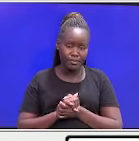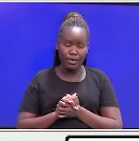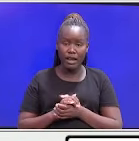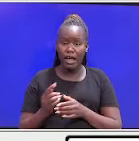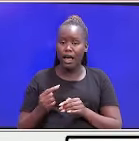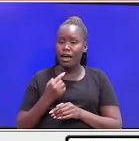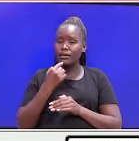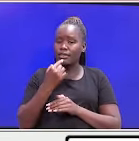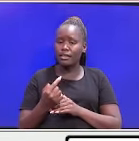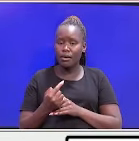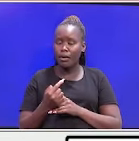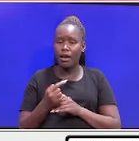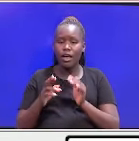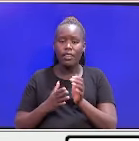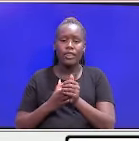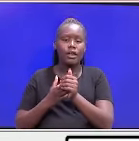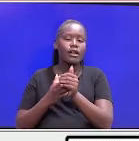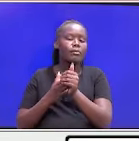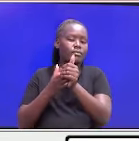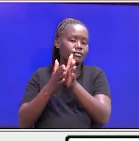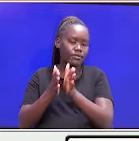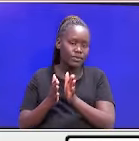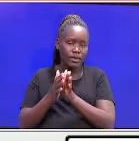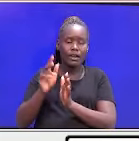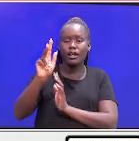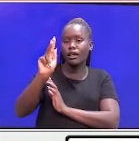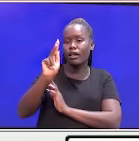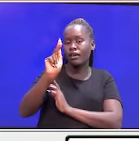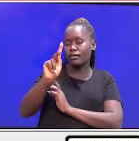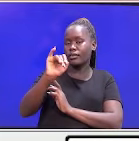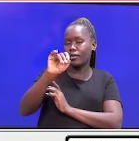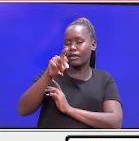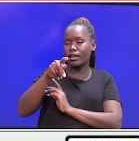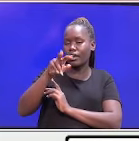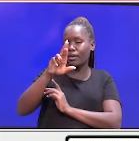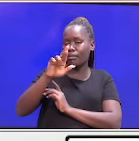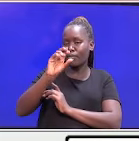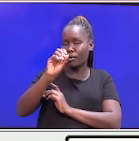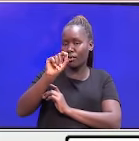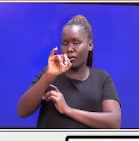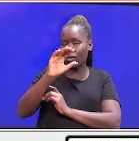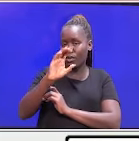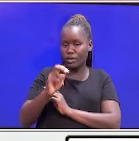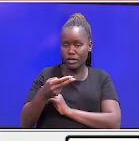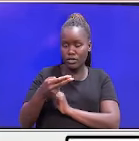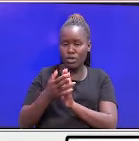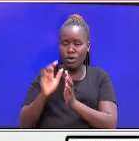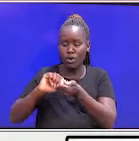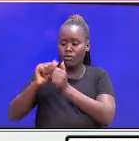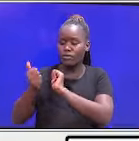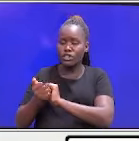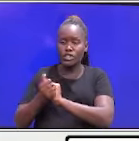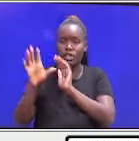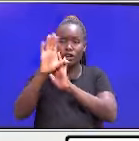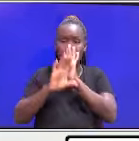Akitoa hoja hiyo, mwakilishi wadi ya Sigowet Kiprotich Rogani amemshutumu gavana Mutai kwa ukiukaji mkubwa wa